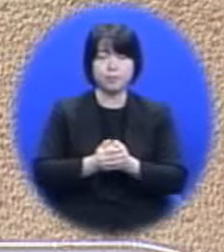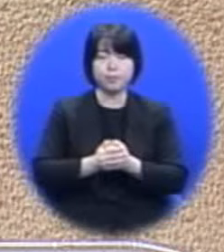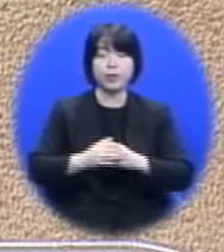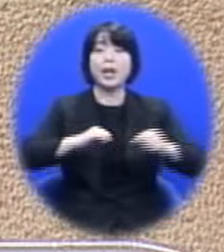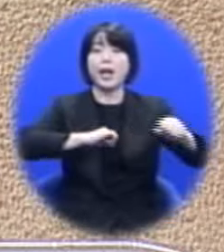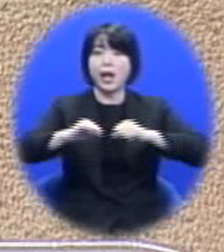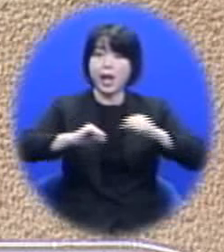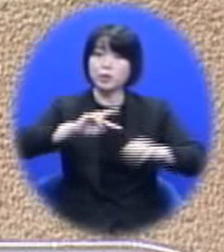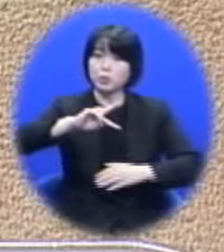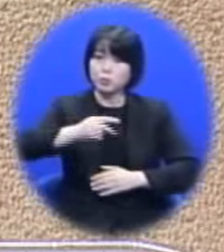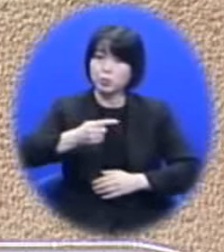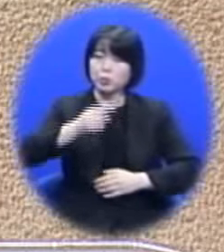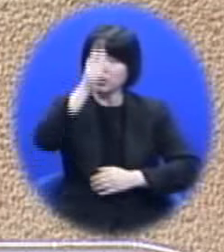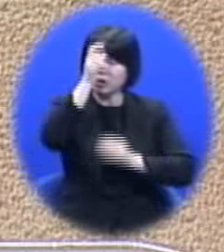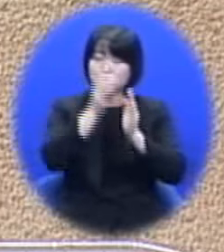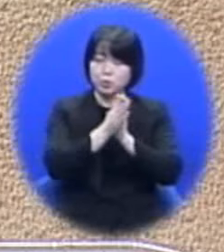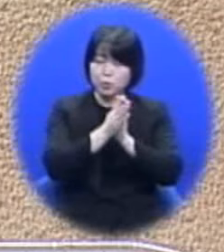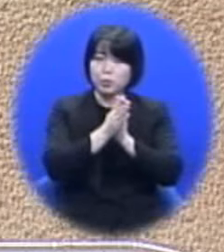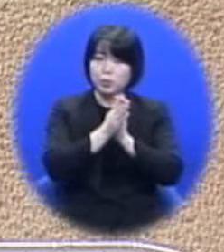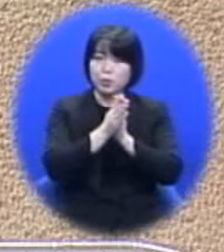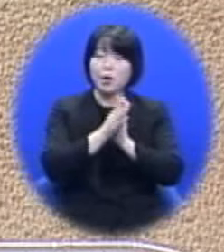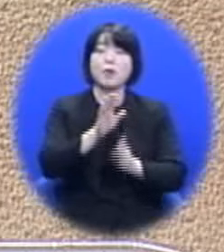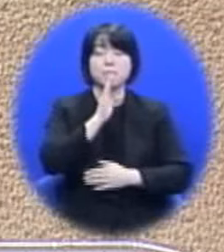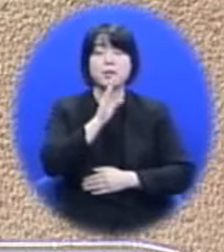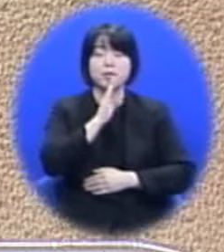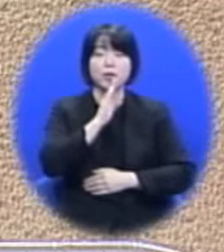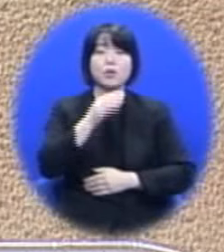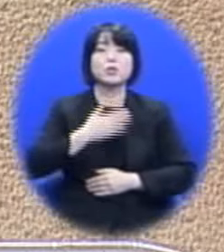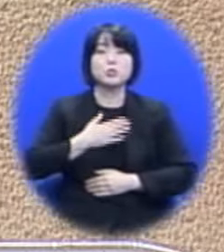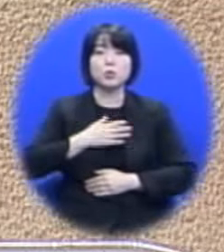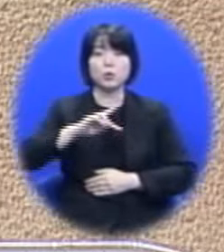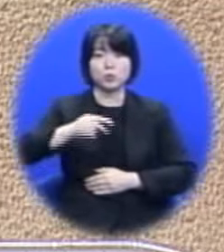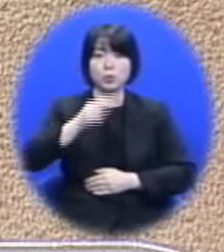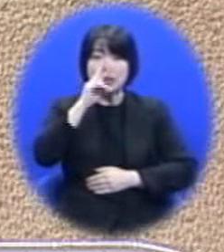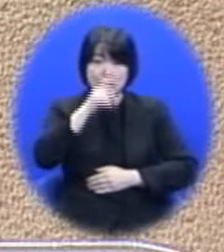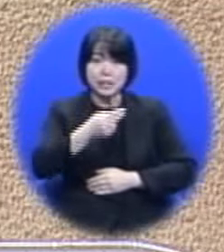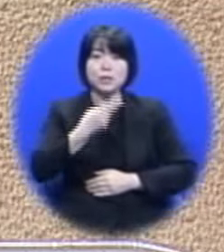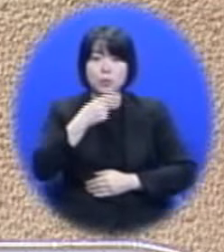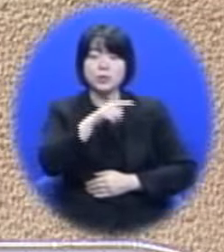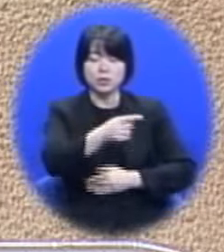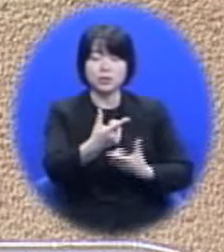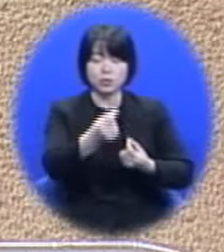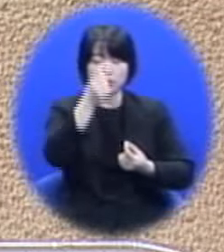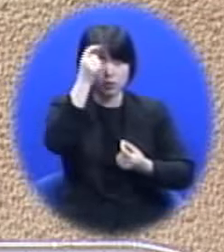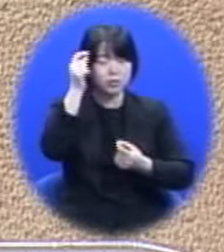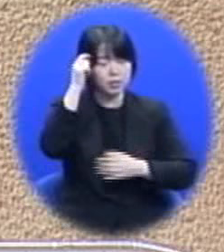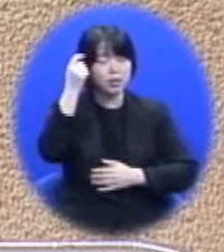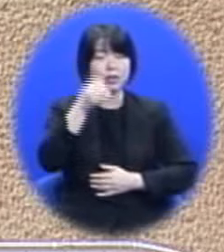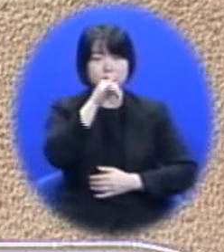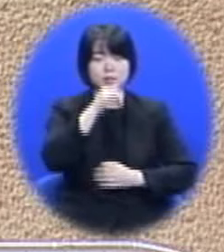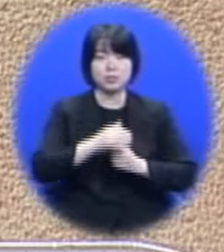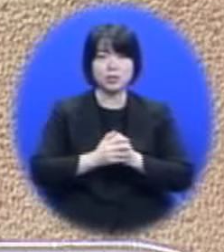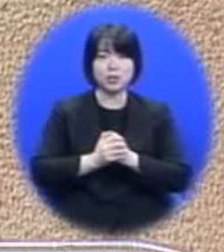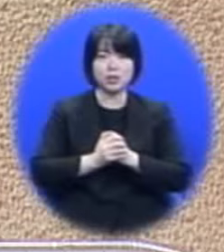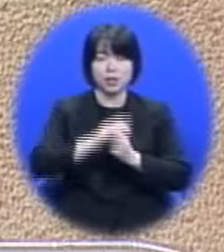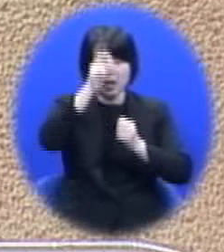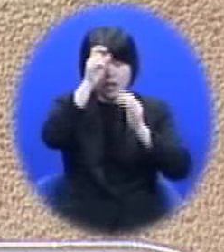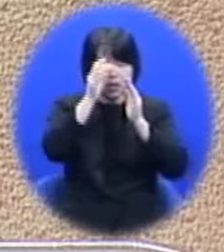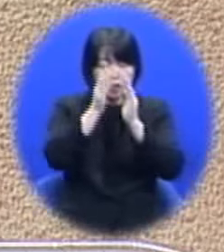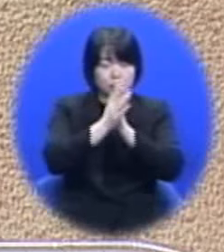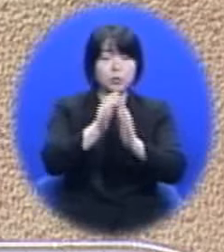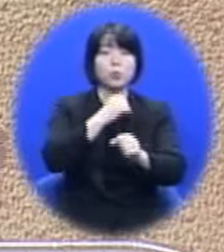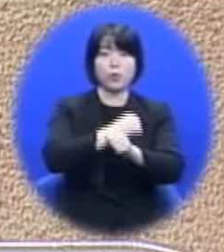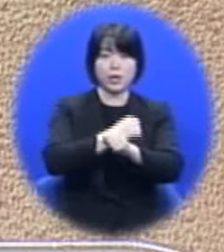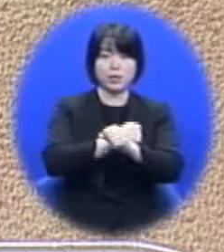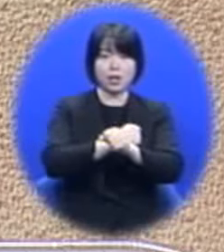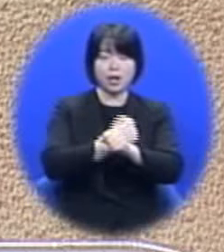행동도 기도다. 맞아요. 저는 틀림없이 그렇게 생각해요. 기도한다 그러면서 행동해야